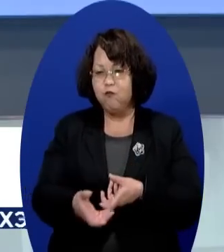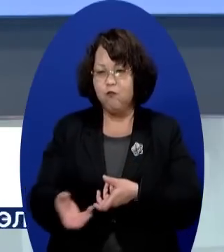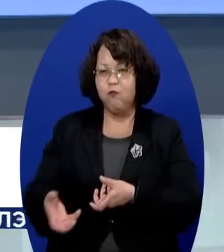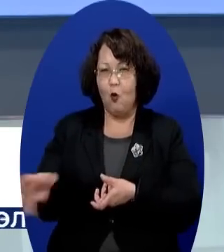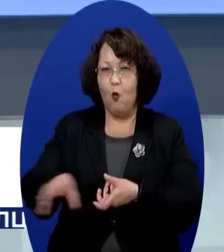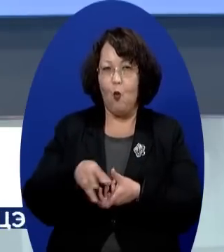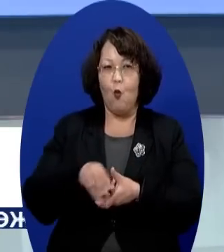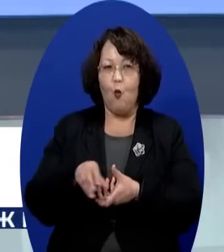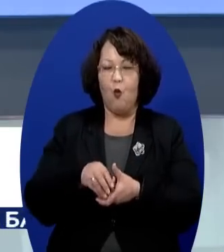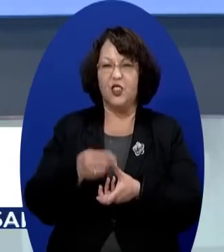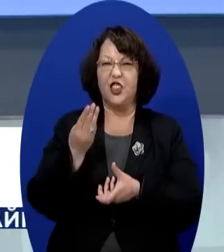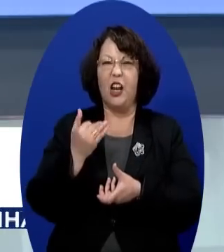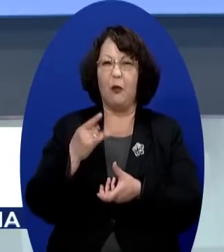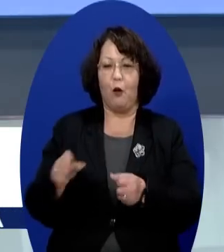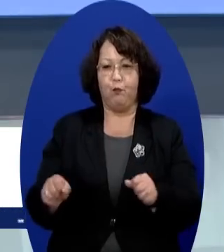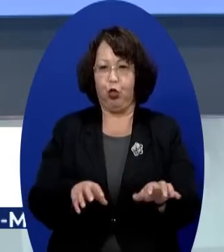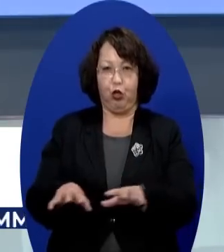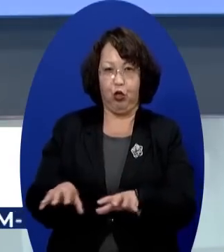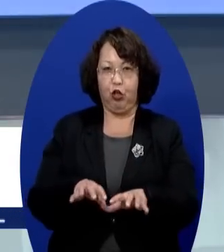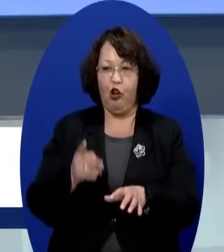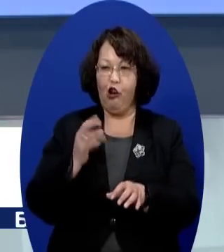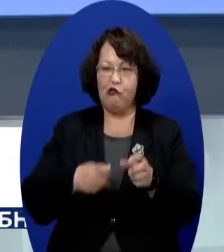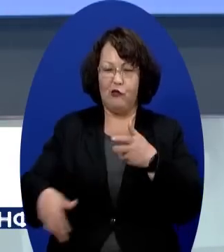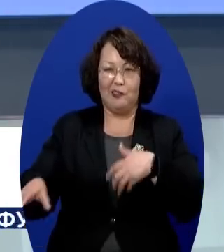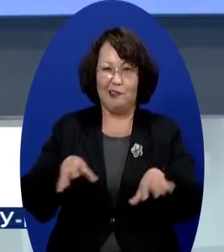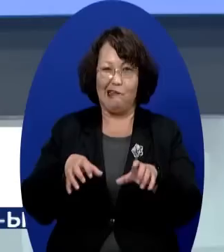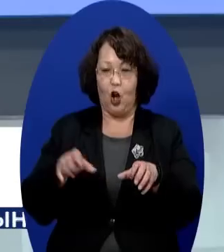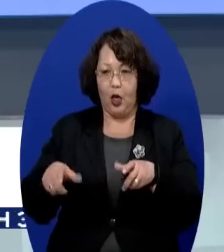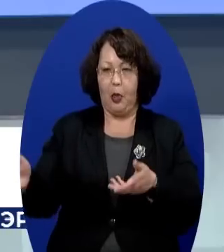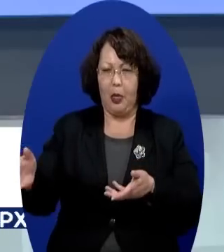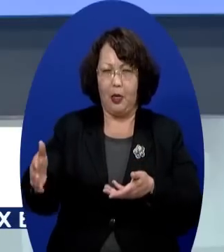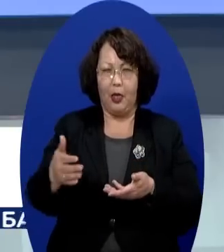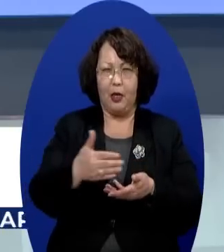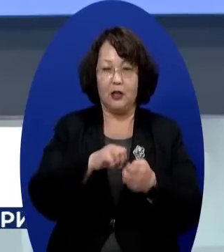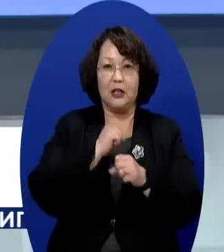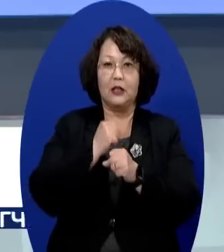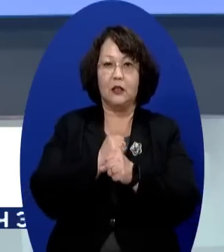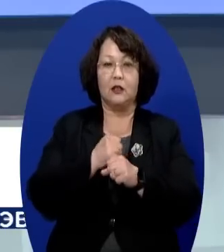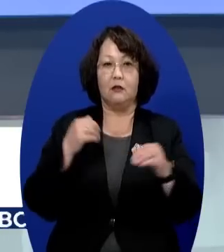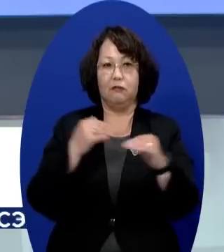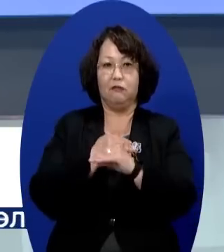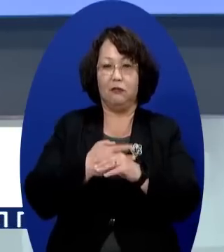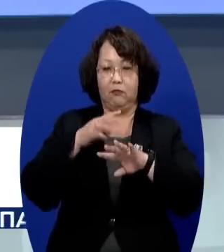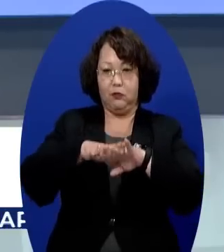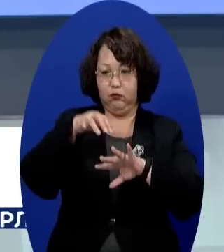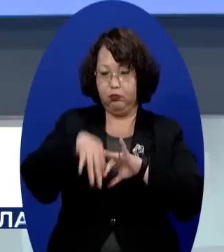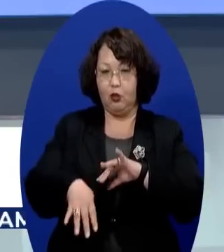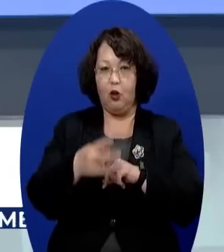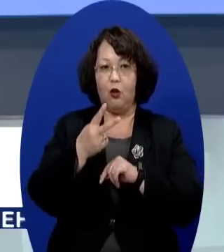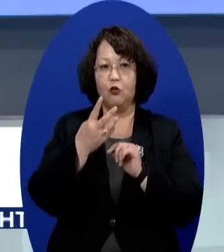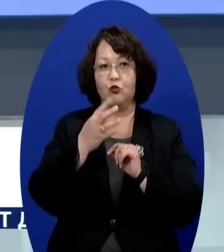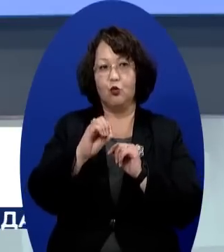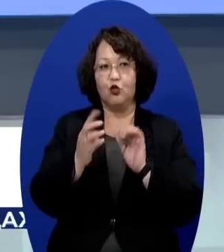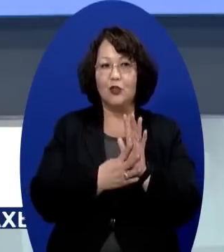хоолод их хэмжээний шавар болон мөн хог орсныг арилгах ажил одоо үргэлжилж байгаа. За автозамын ус зайлуулах 209 км урт